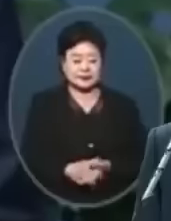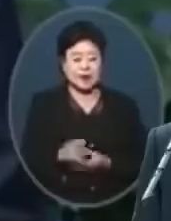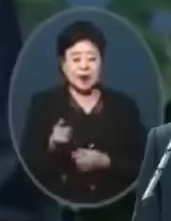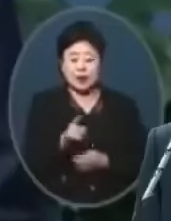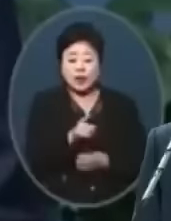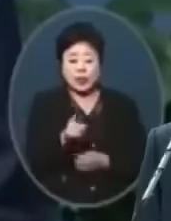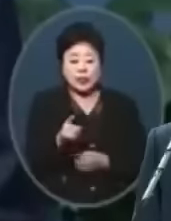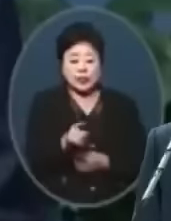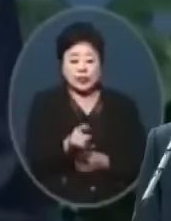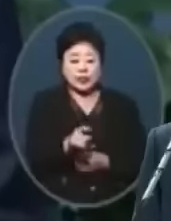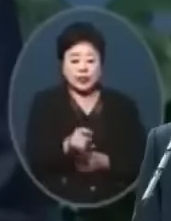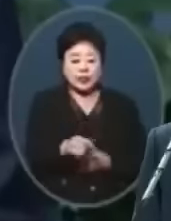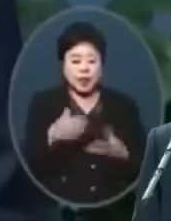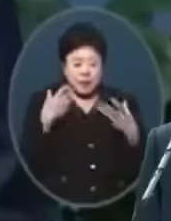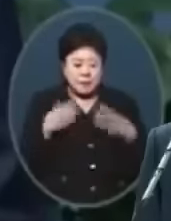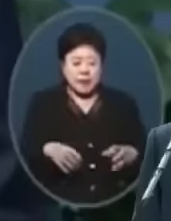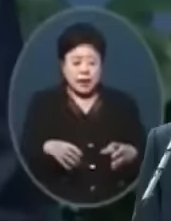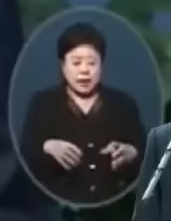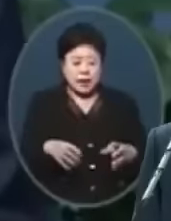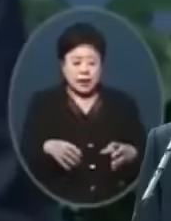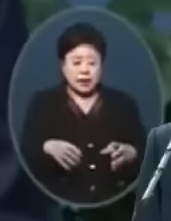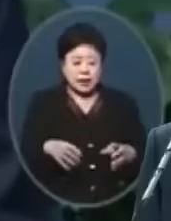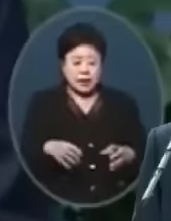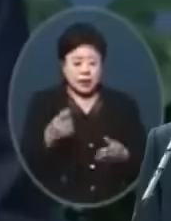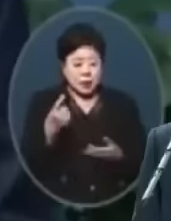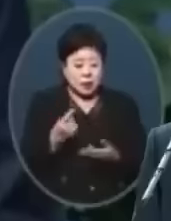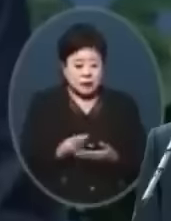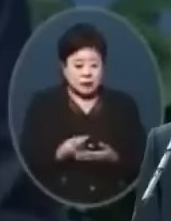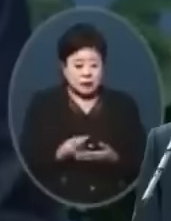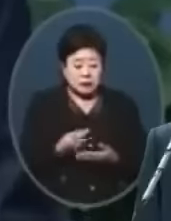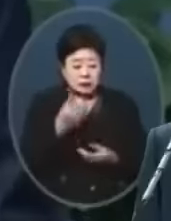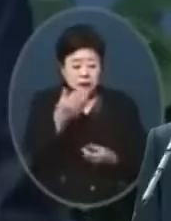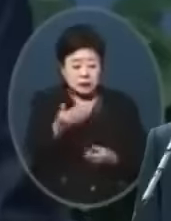어떤 파괴적인 세력이 와서 여러분과